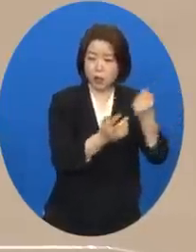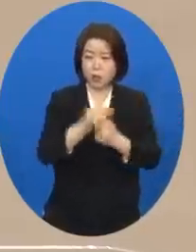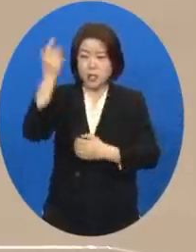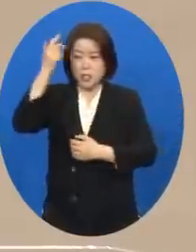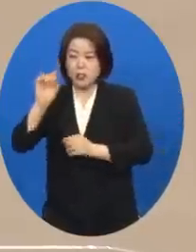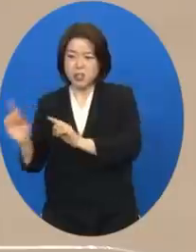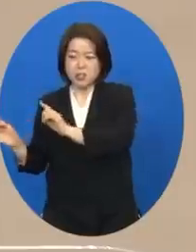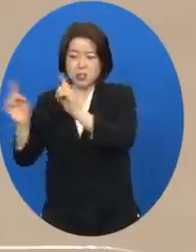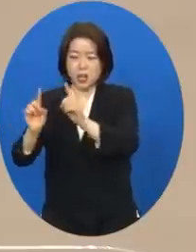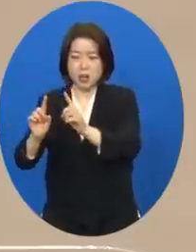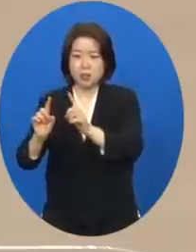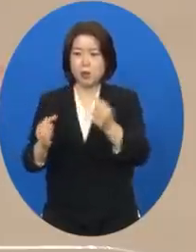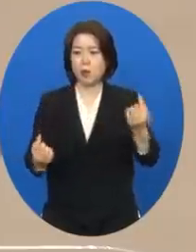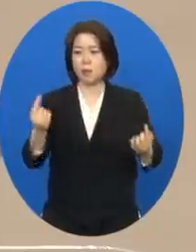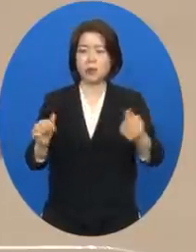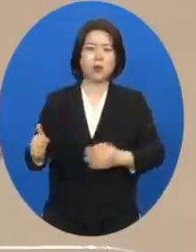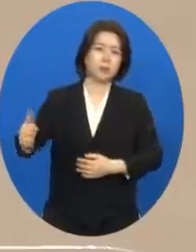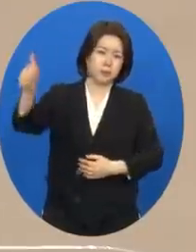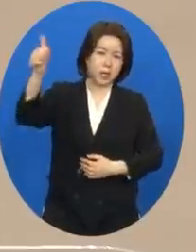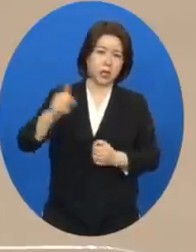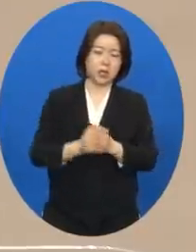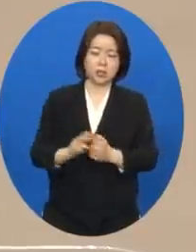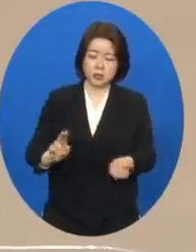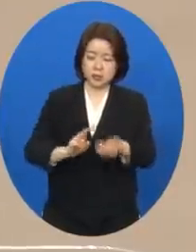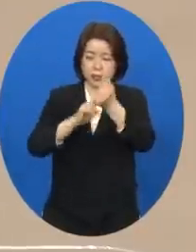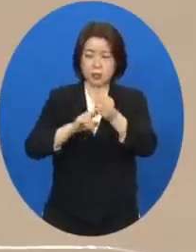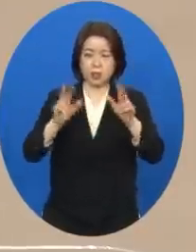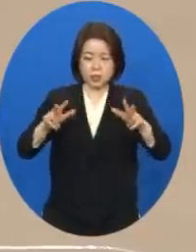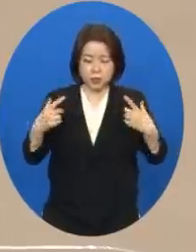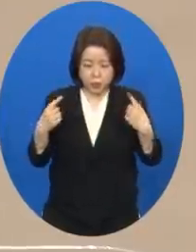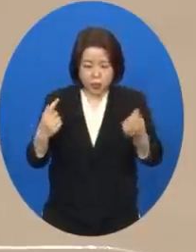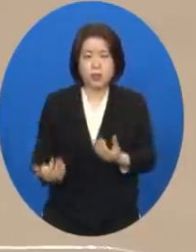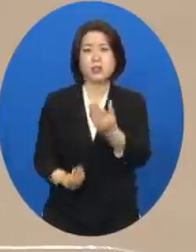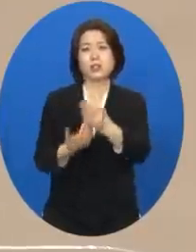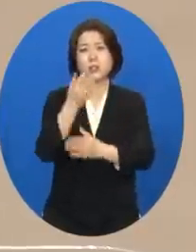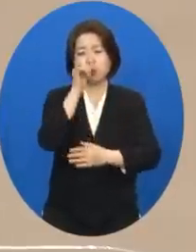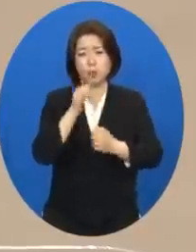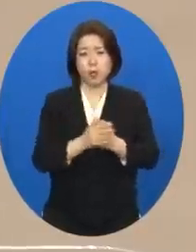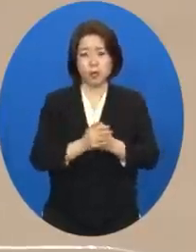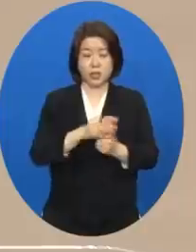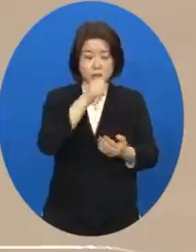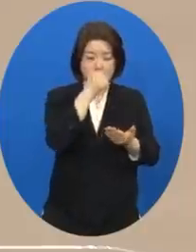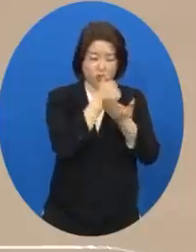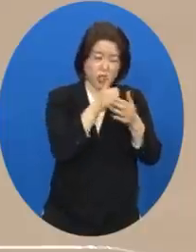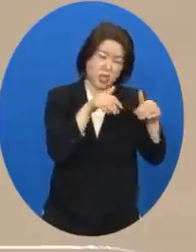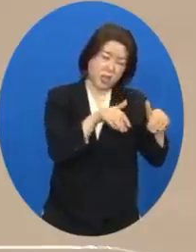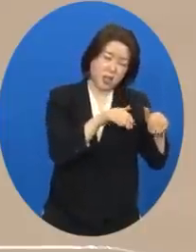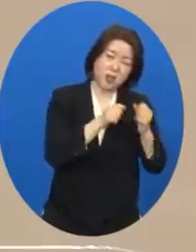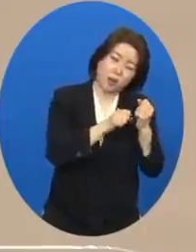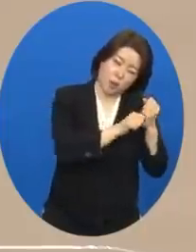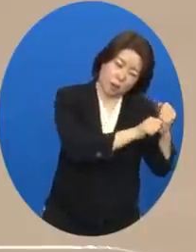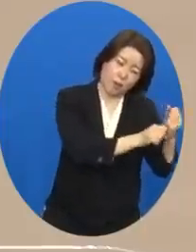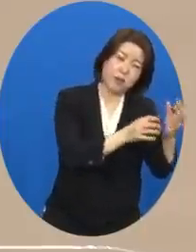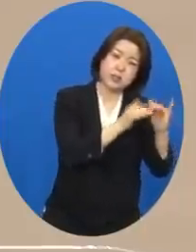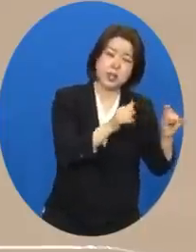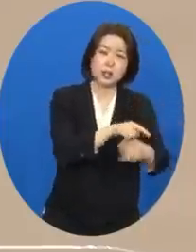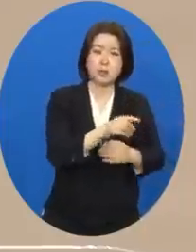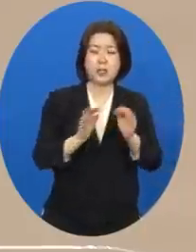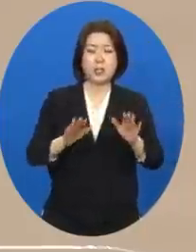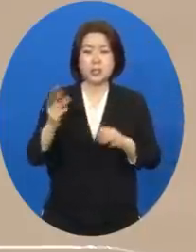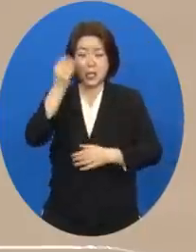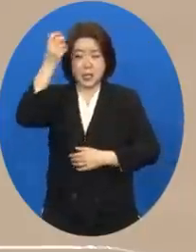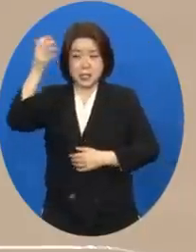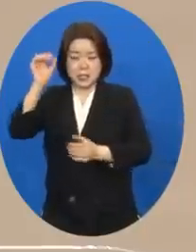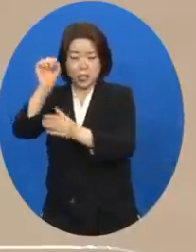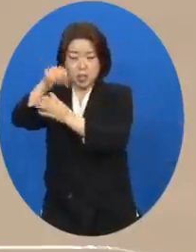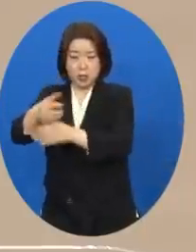이에요 그 기적이 지금도 일어나고 있잖아요 죄의 종로 듯 하던 사람이 이제는 성령의 열매를